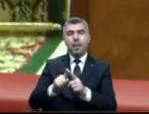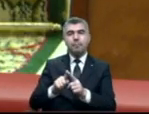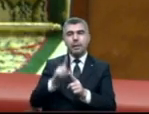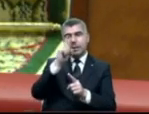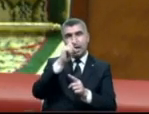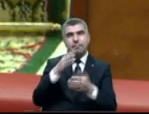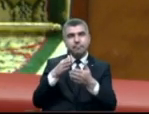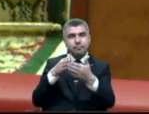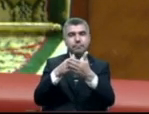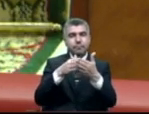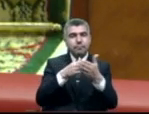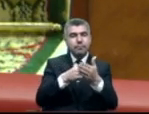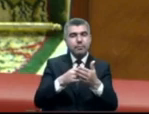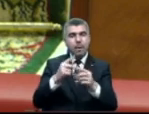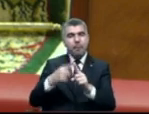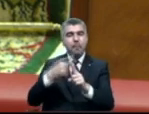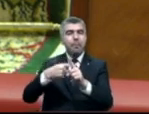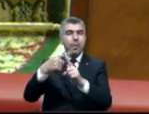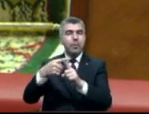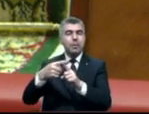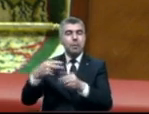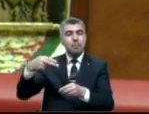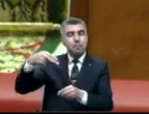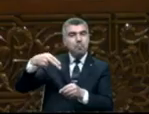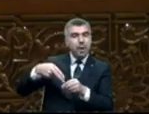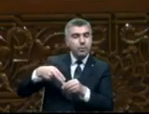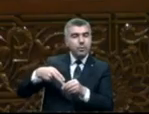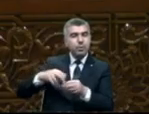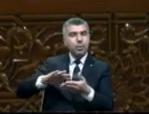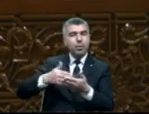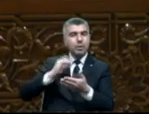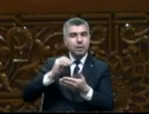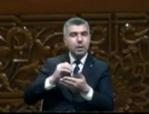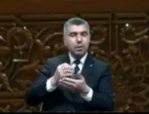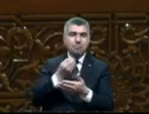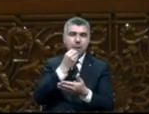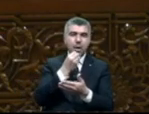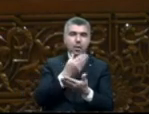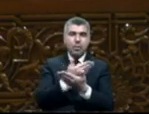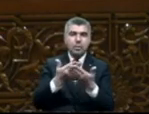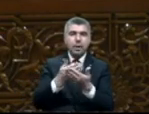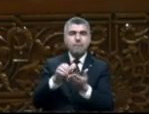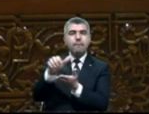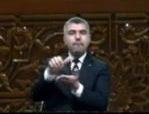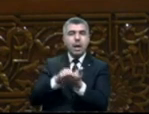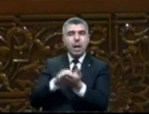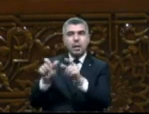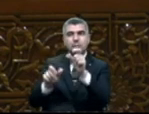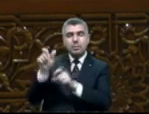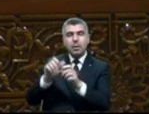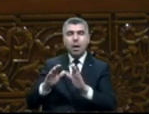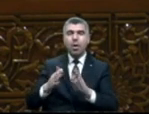يعرفها القطاع من ارتفاع أسعار المحروقات والمواد الأولية من بذور وأسمدة وأعلاف أدخلت الفلاح في دائرة